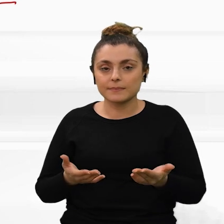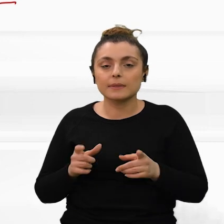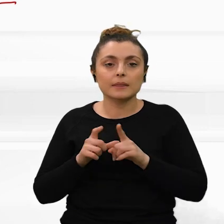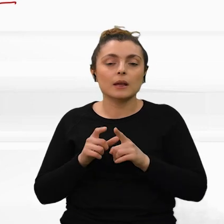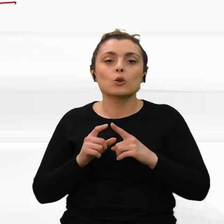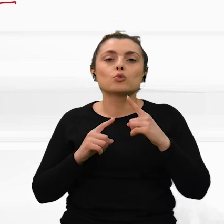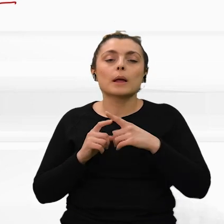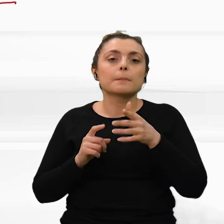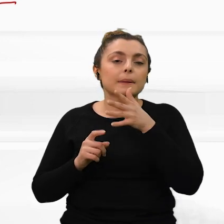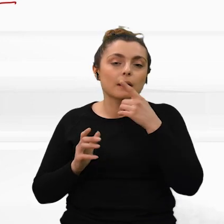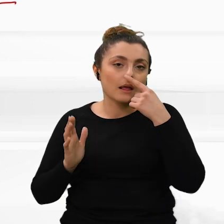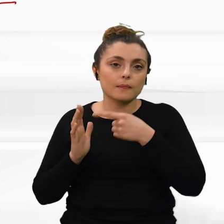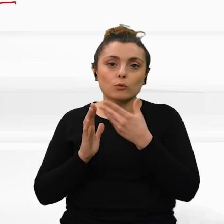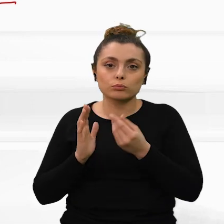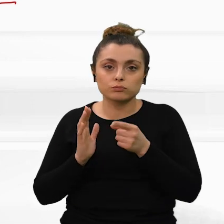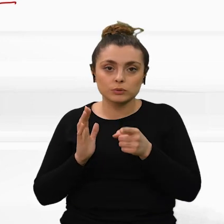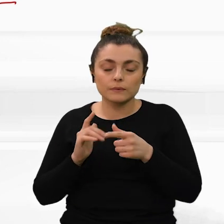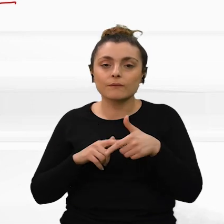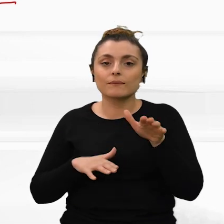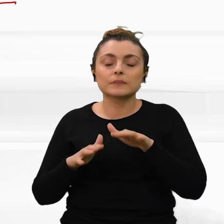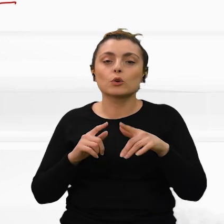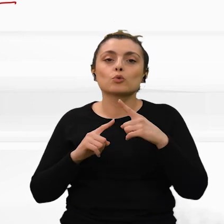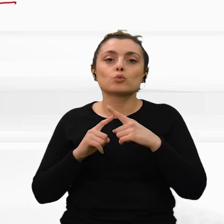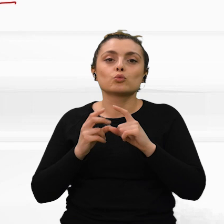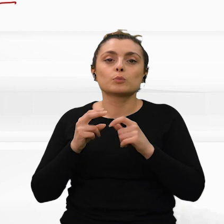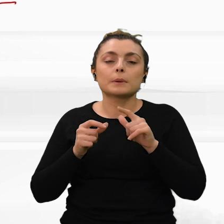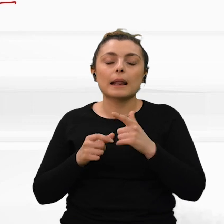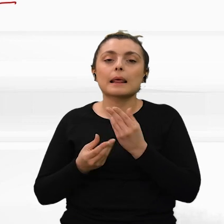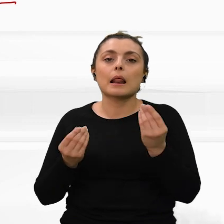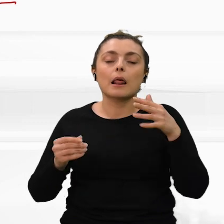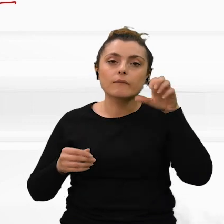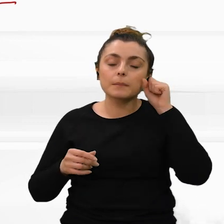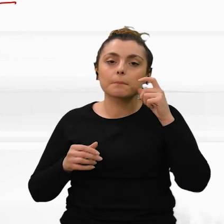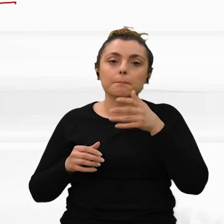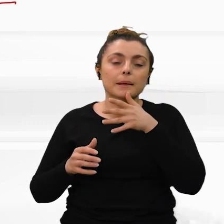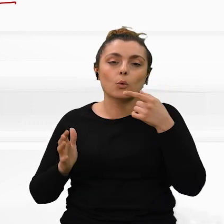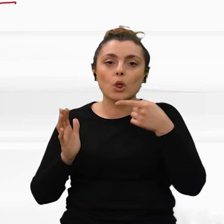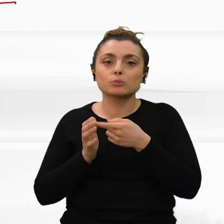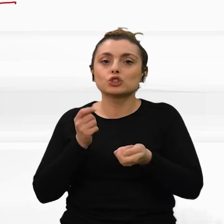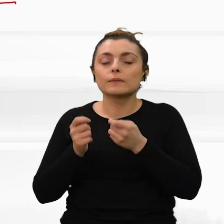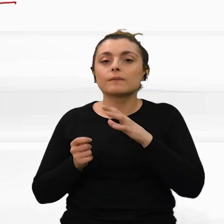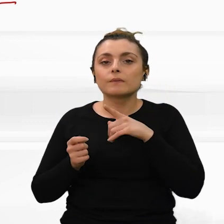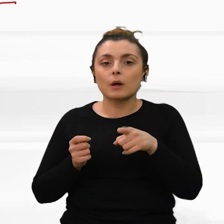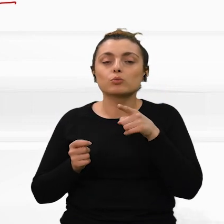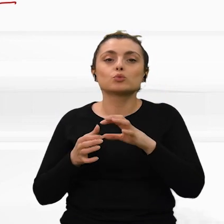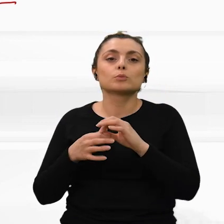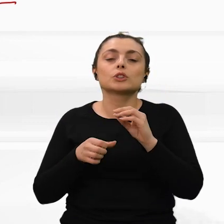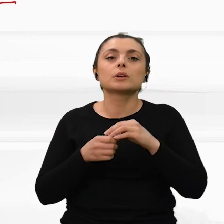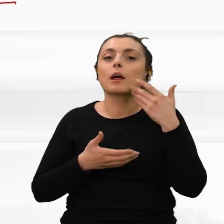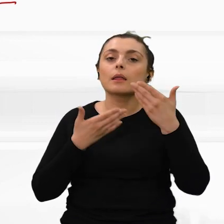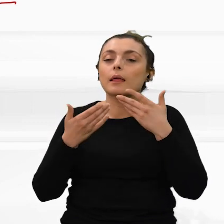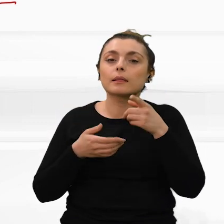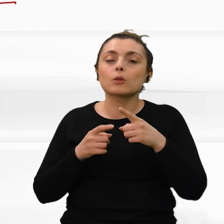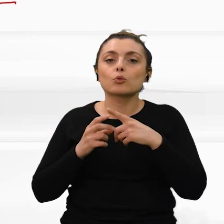de Tümel bilgi Hedef iz indirmesi felsefenin Tümel genel kavramsal bilgiye ulaşma işlevi vardır Fakat bu